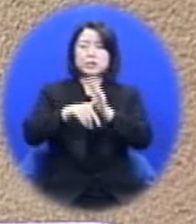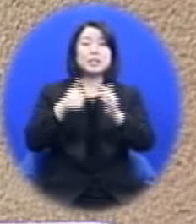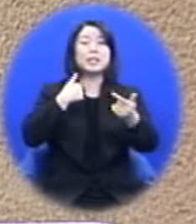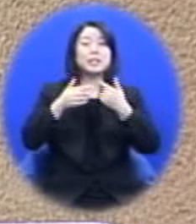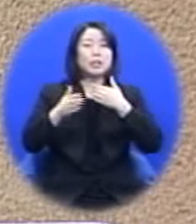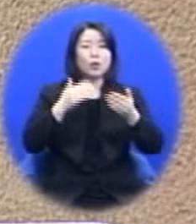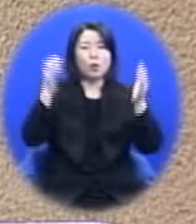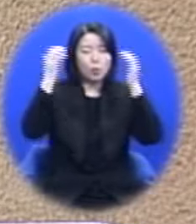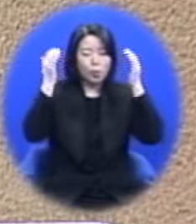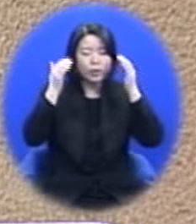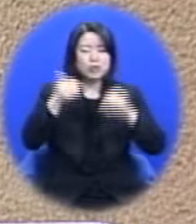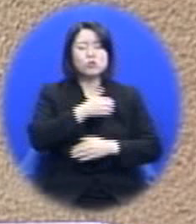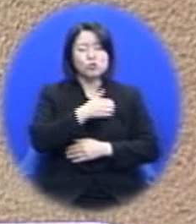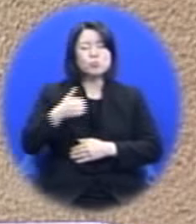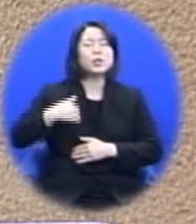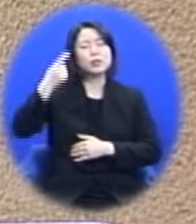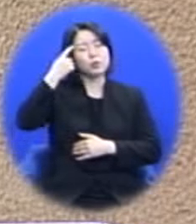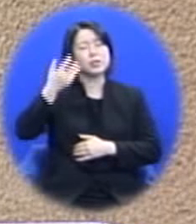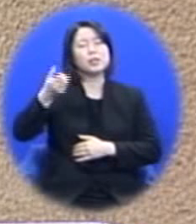그런 고난으로 충분했어요.